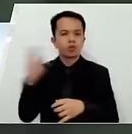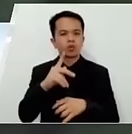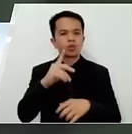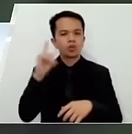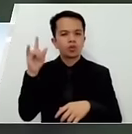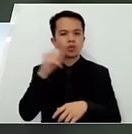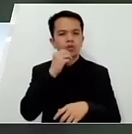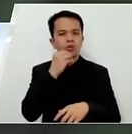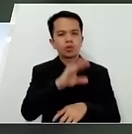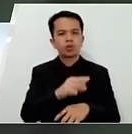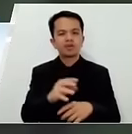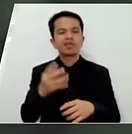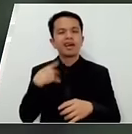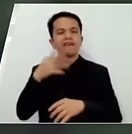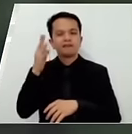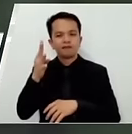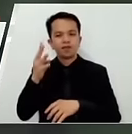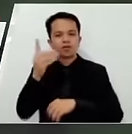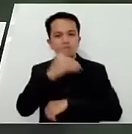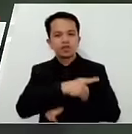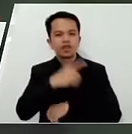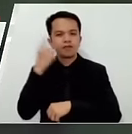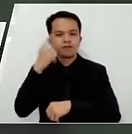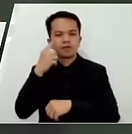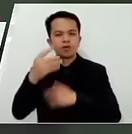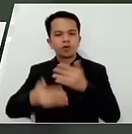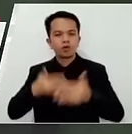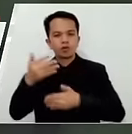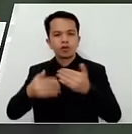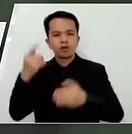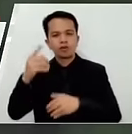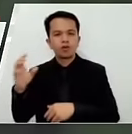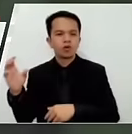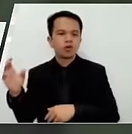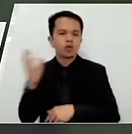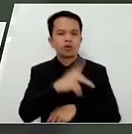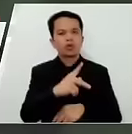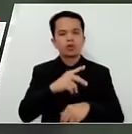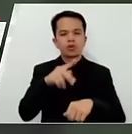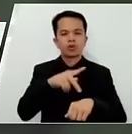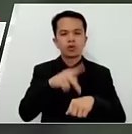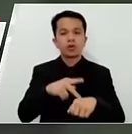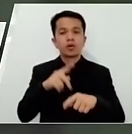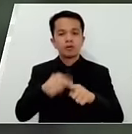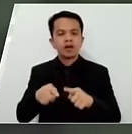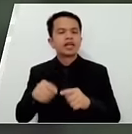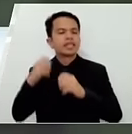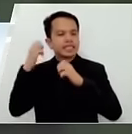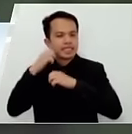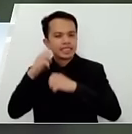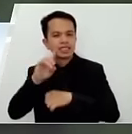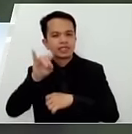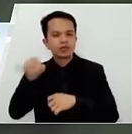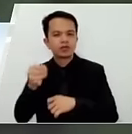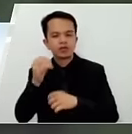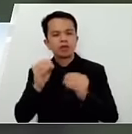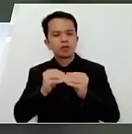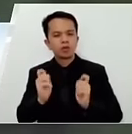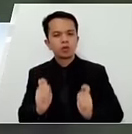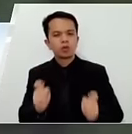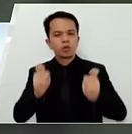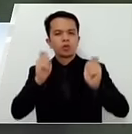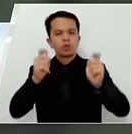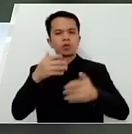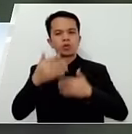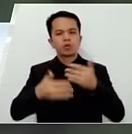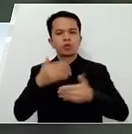ang proseso daw ng deportation sa Timor-Leste. Pero maasang NBI at Department of Justice na mas mapapabilis ang pagbabalik Pilipinas